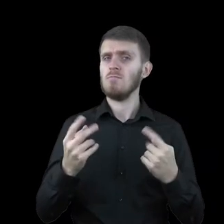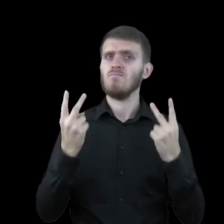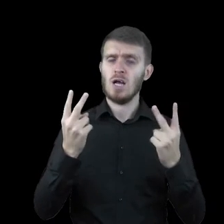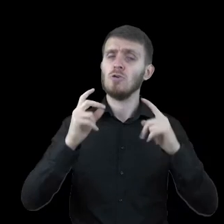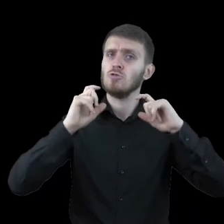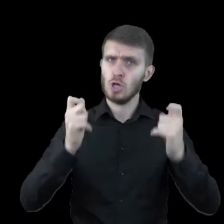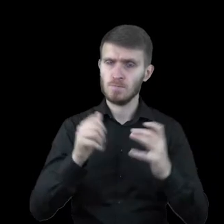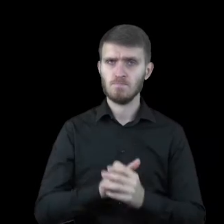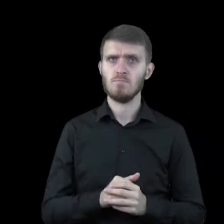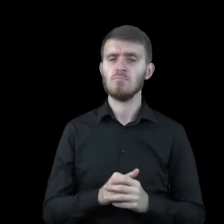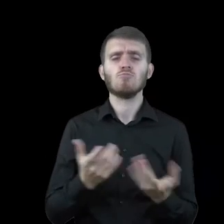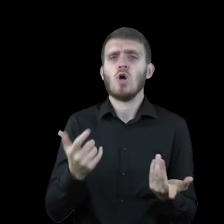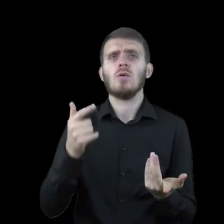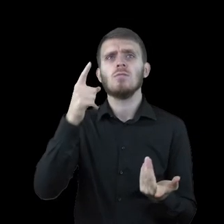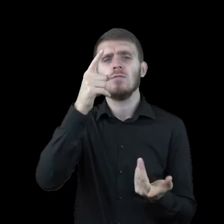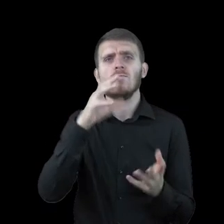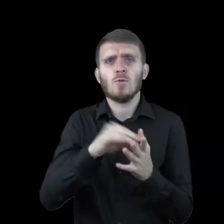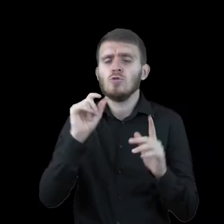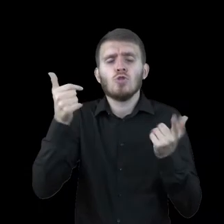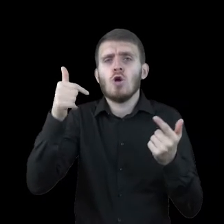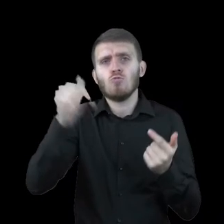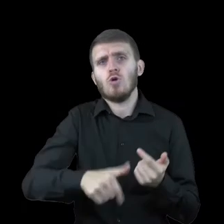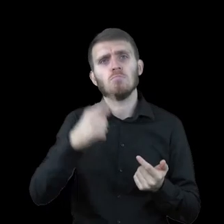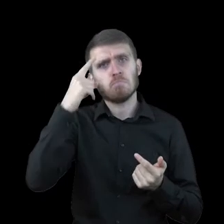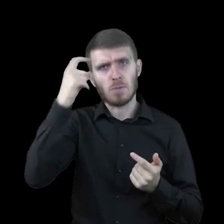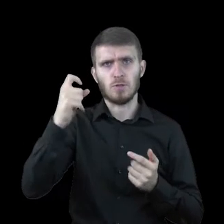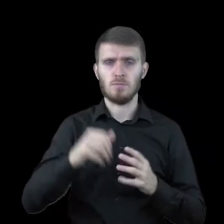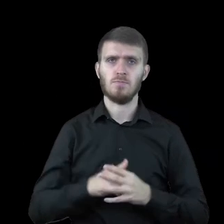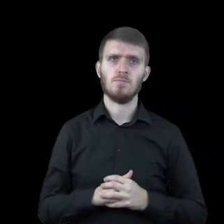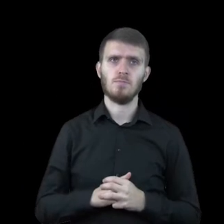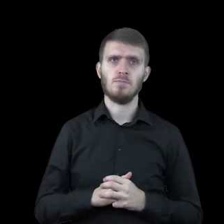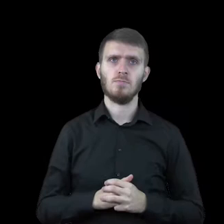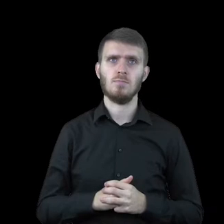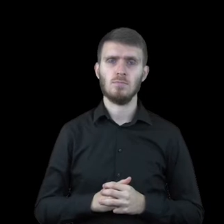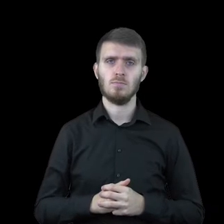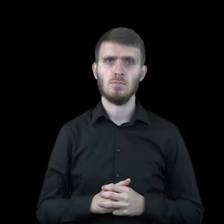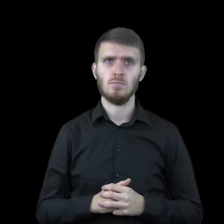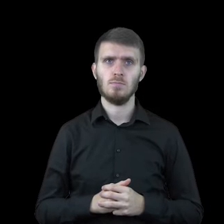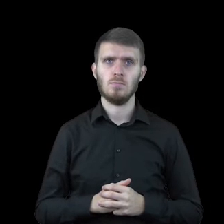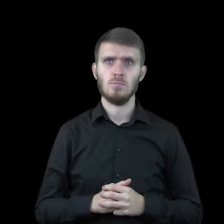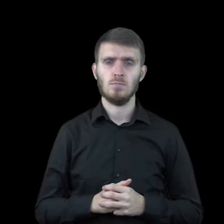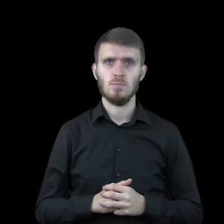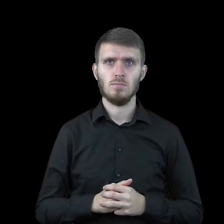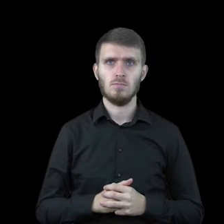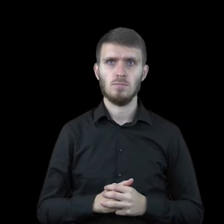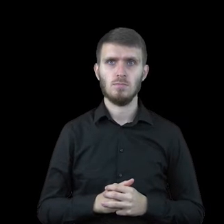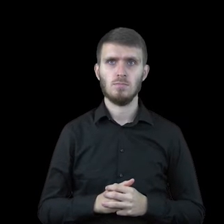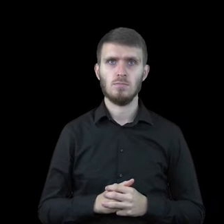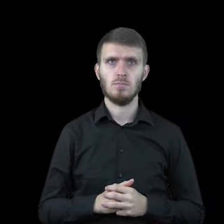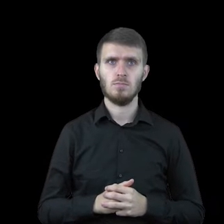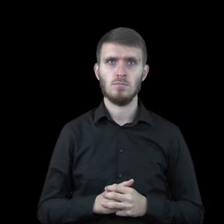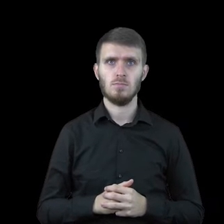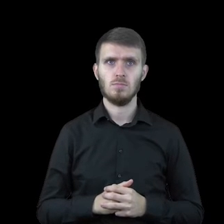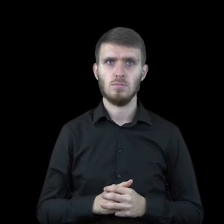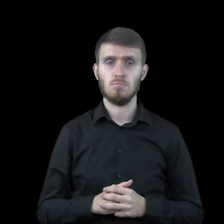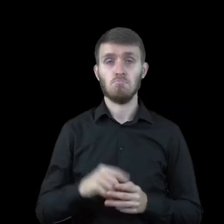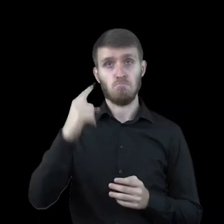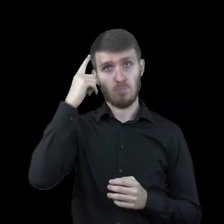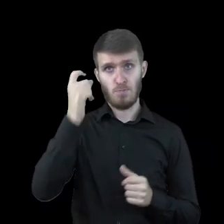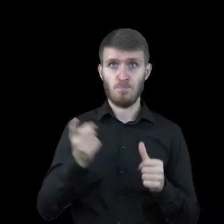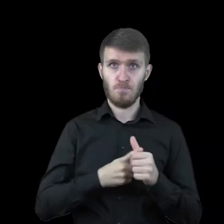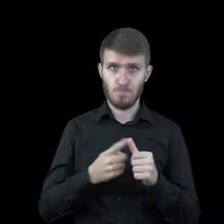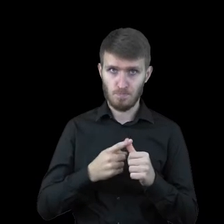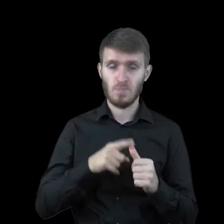twierdzenie Pitagorasa. I teraz,